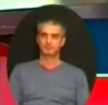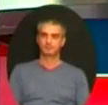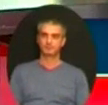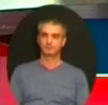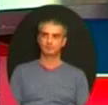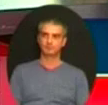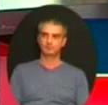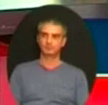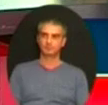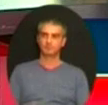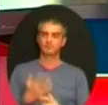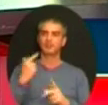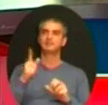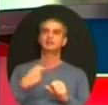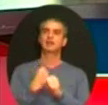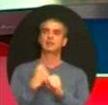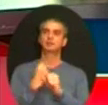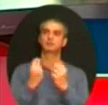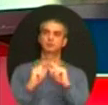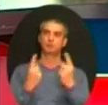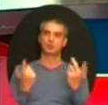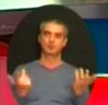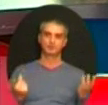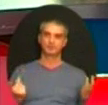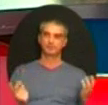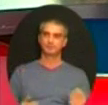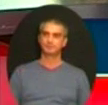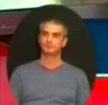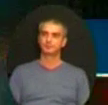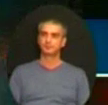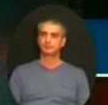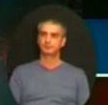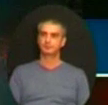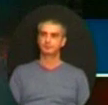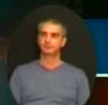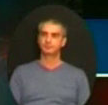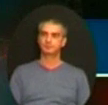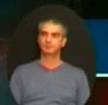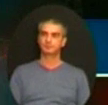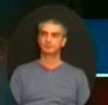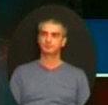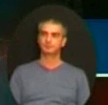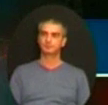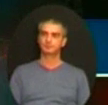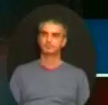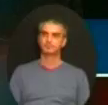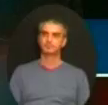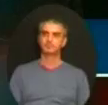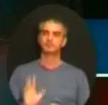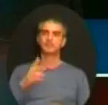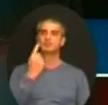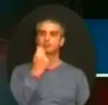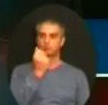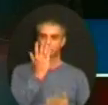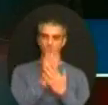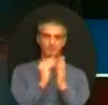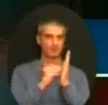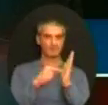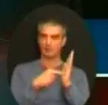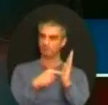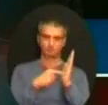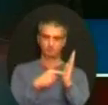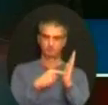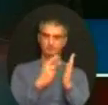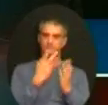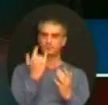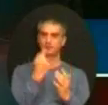לא בדיוק אותו הדבר. זה לא פותר את ה... זה לא מנתק את הקשר בין האנשים. בואו נגיד שזה הרע במיעוטו. גם הסכום שנקבע הוא לא סכום מעלה, אבל